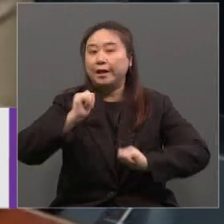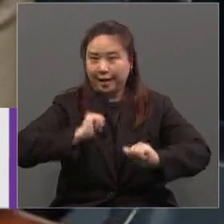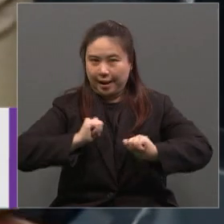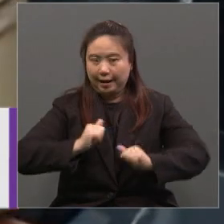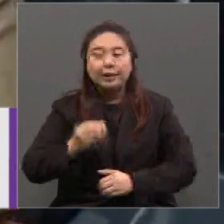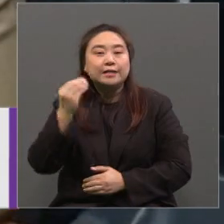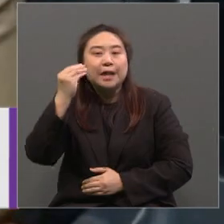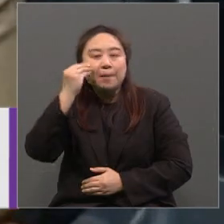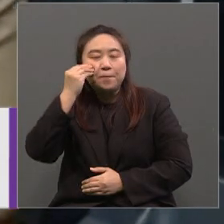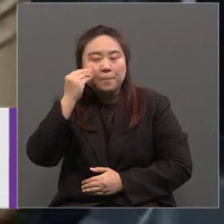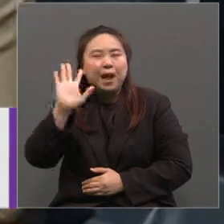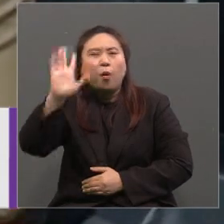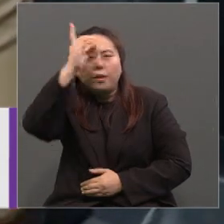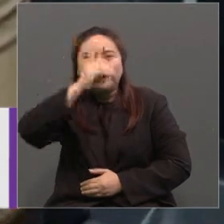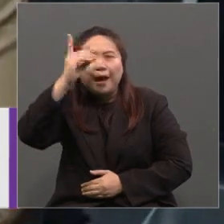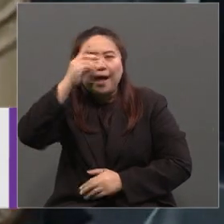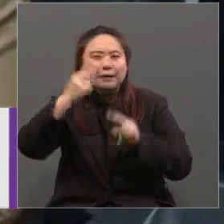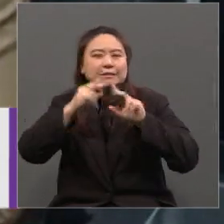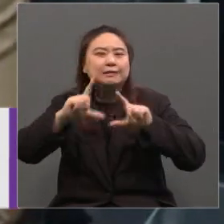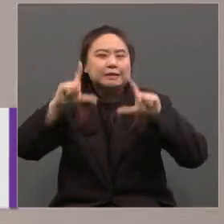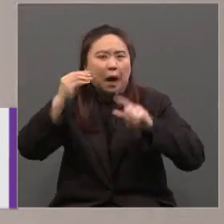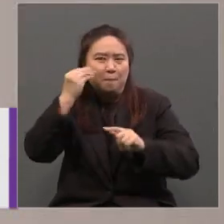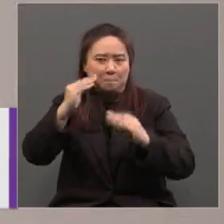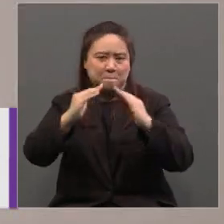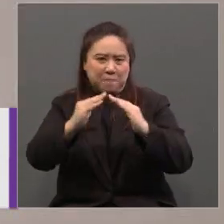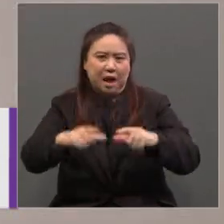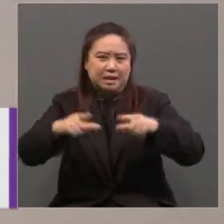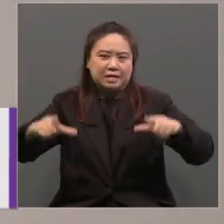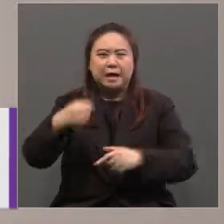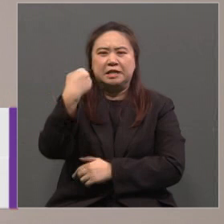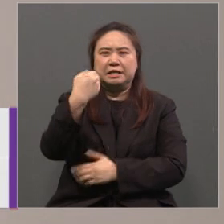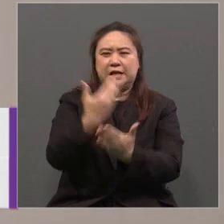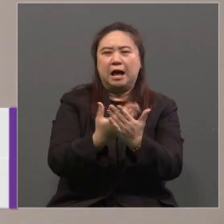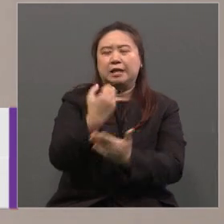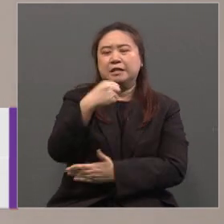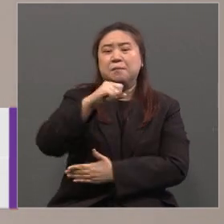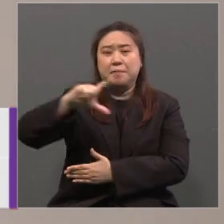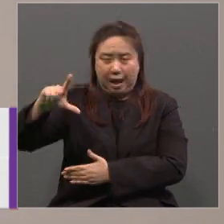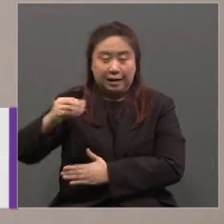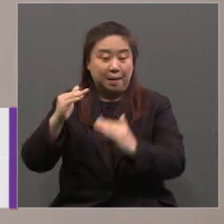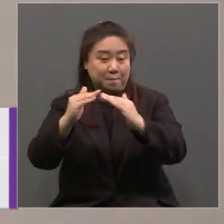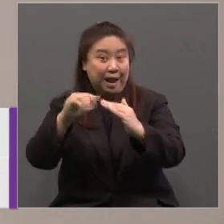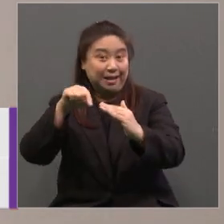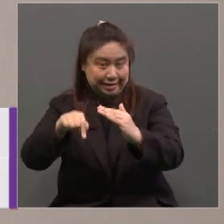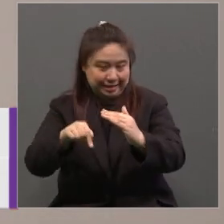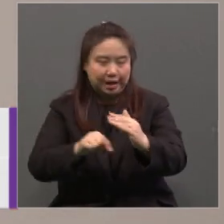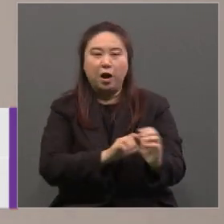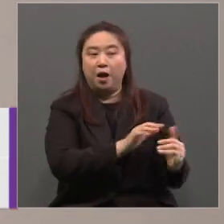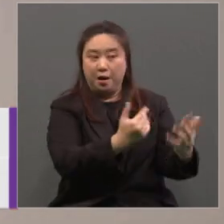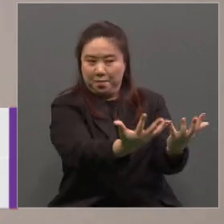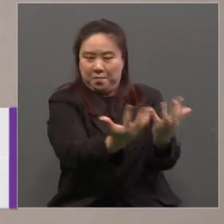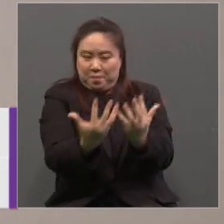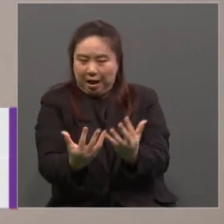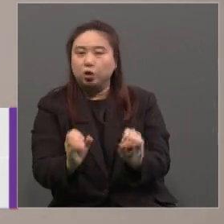ะใช้บ้านของดาราวัยรุ่นชื่อดังมูลค่ากว่า10ล้านบาทเป็นสถานที่ในการฝึกสอนแล้วบ้านเนี่ยก็ใหญ่คือมี